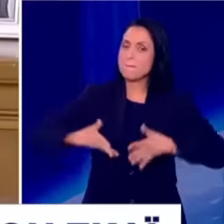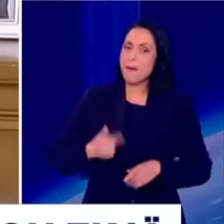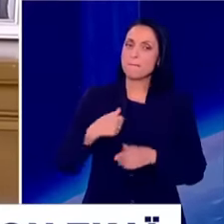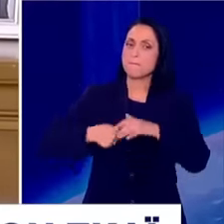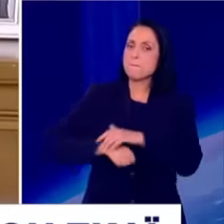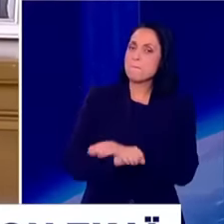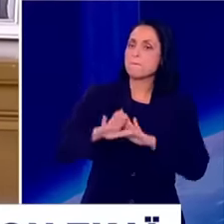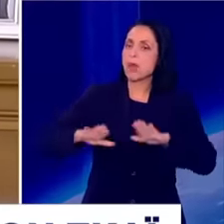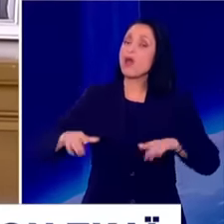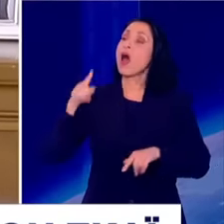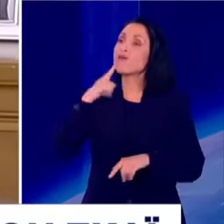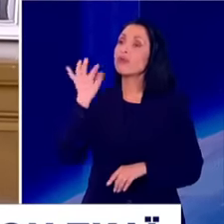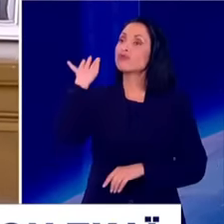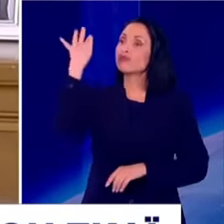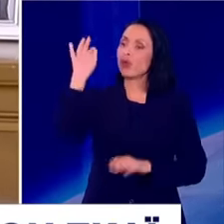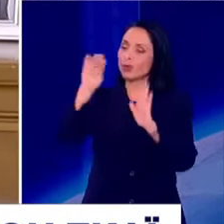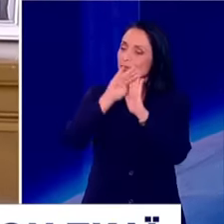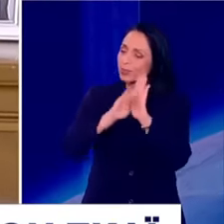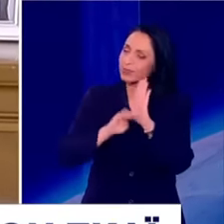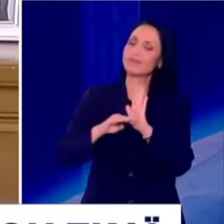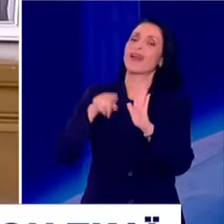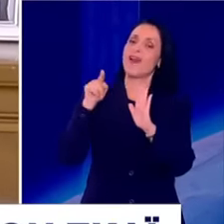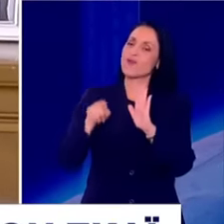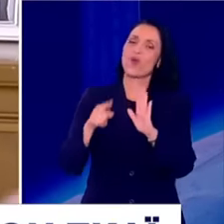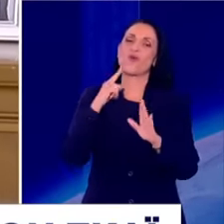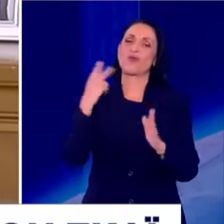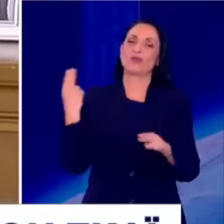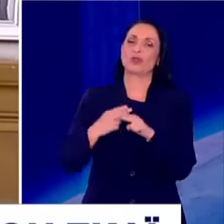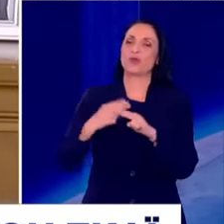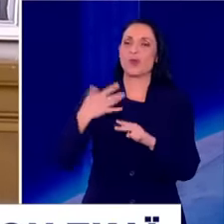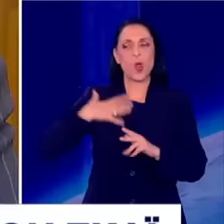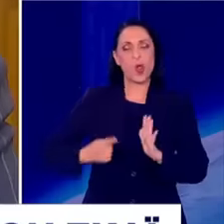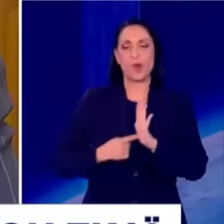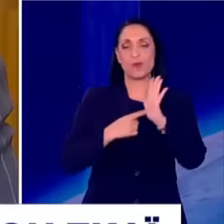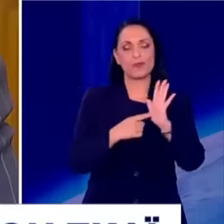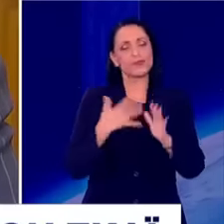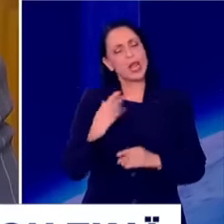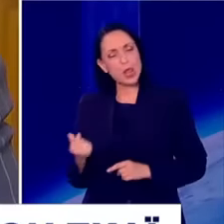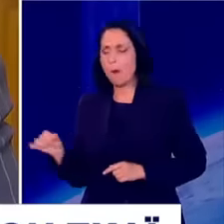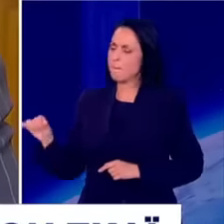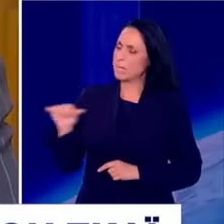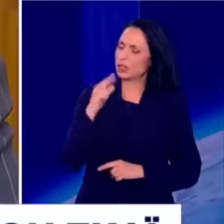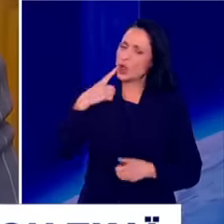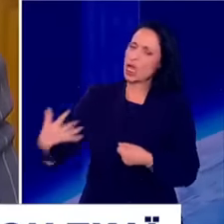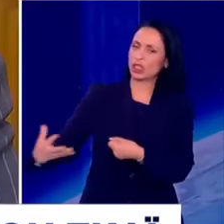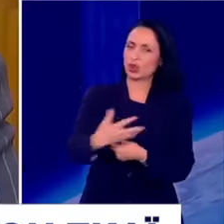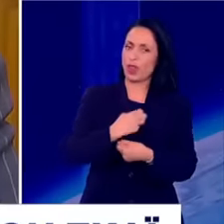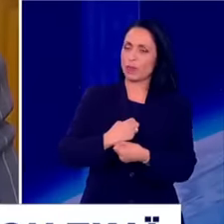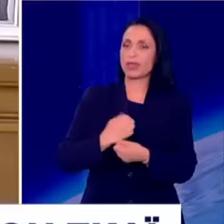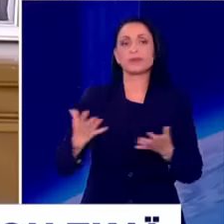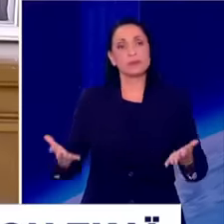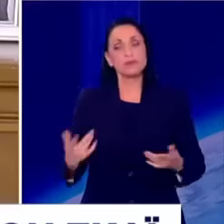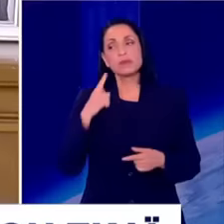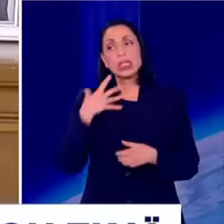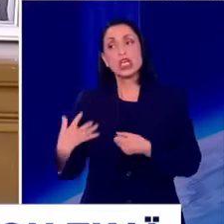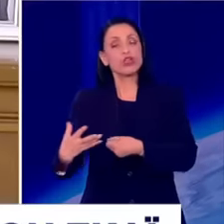στοχευμένες πολιτικές σε παιδεία που μας ενδιαφέρουν πραγματικά να αναδείξουμε. Να επιστρέψουμε λίγο στα εισοδήματα. Λοιπόν, έρχομαι στα